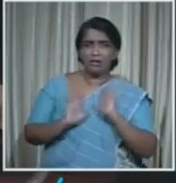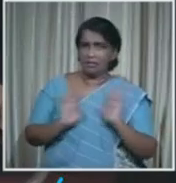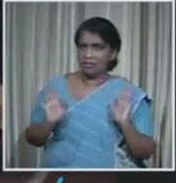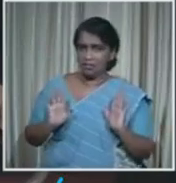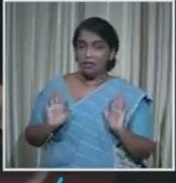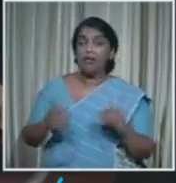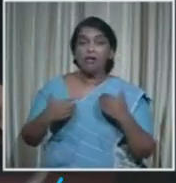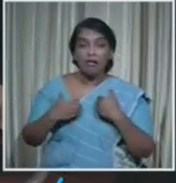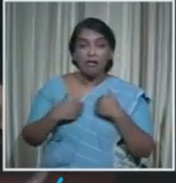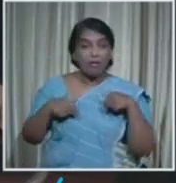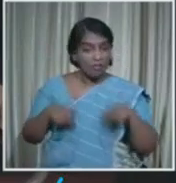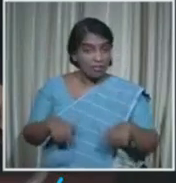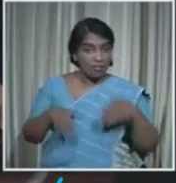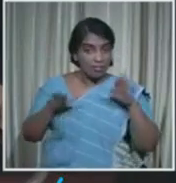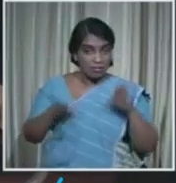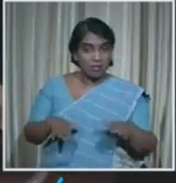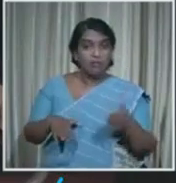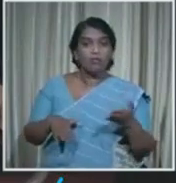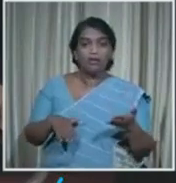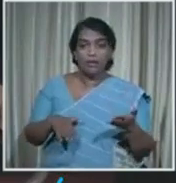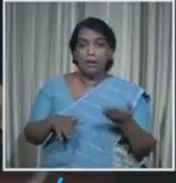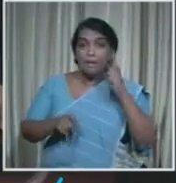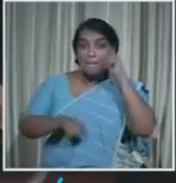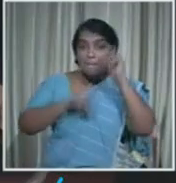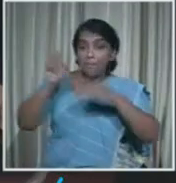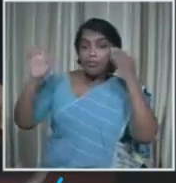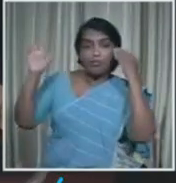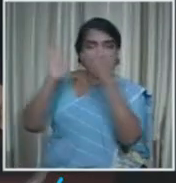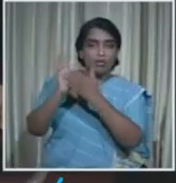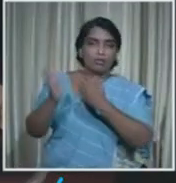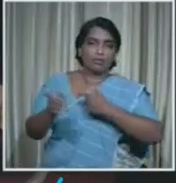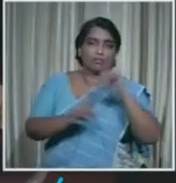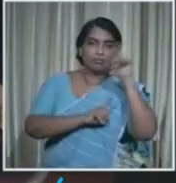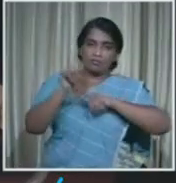අපි ඉන්නේ මෙතන ජනතාව නියෝජනය කරන්න